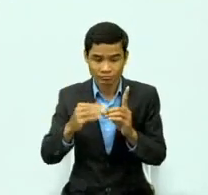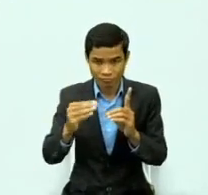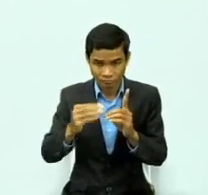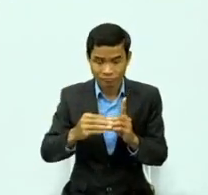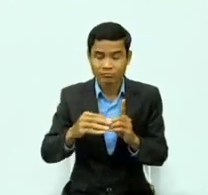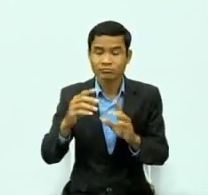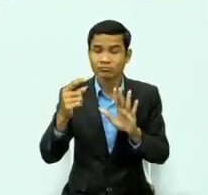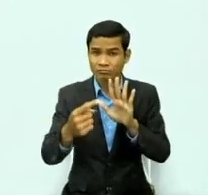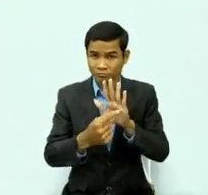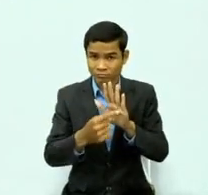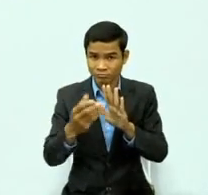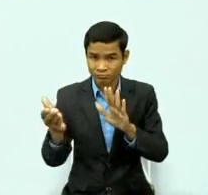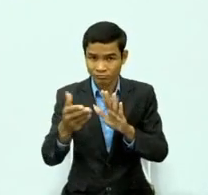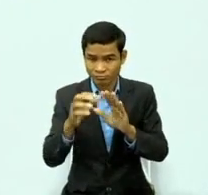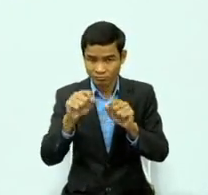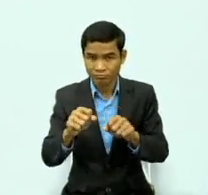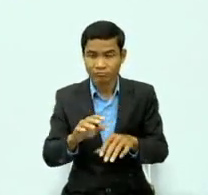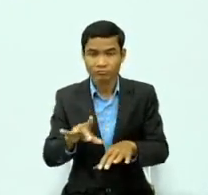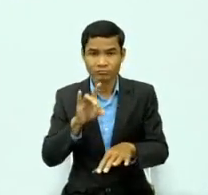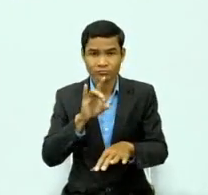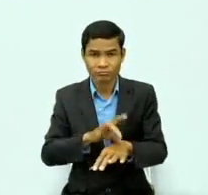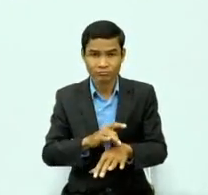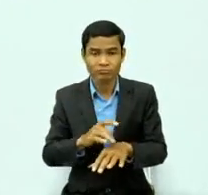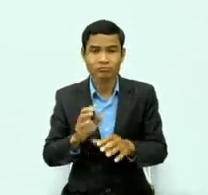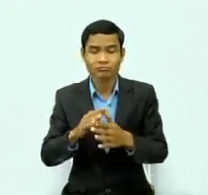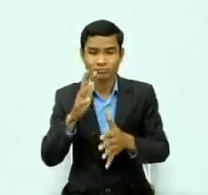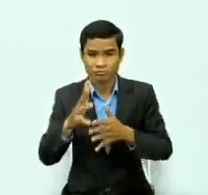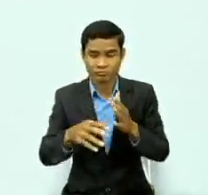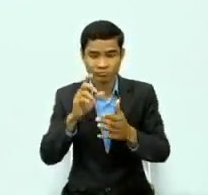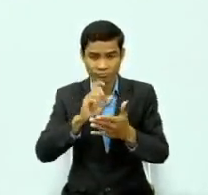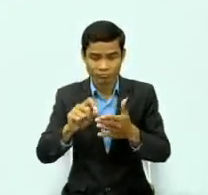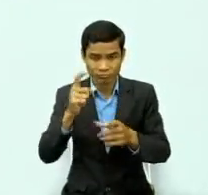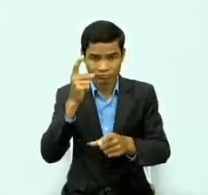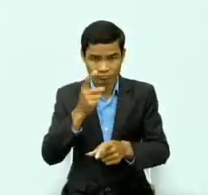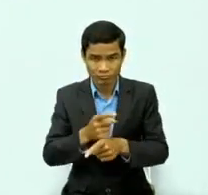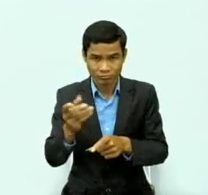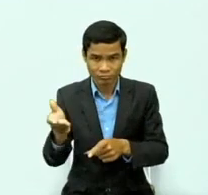ចាអ្នកគ្រូទុកពេលជូនកូនសរសេរបានរួចរាល់ណា